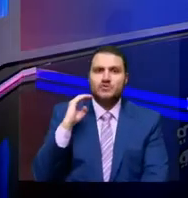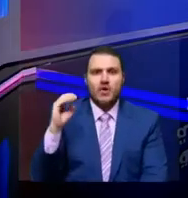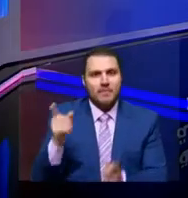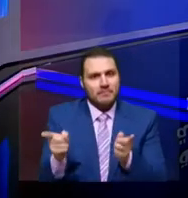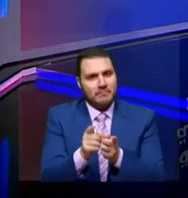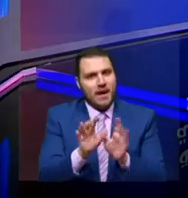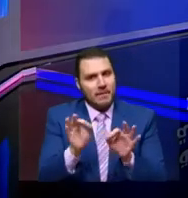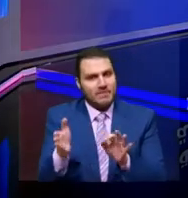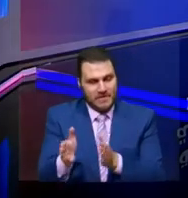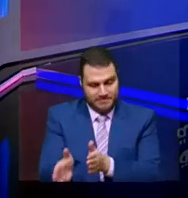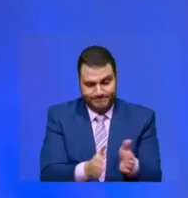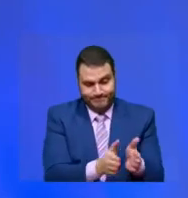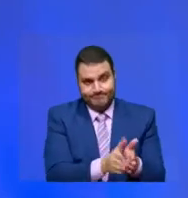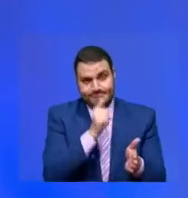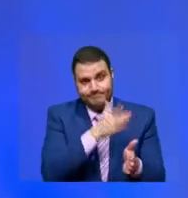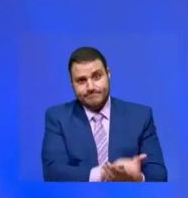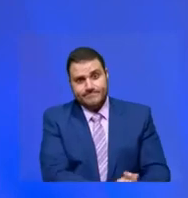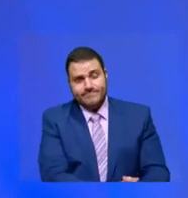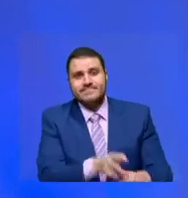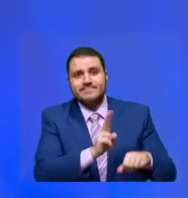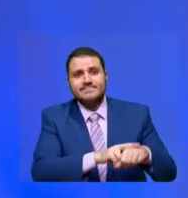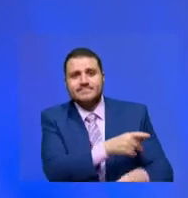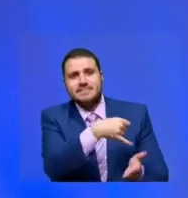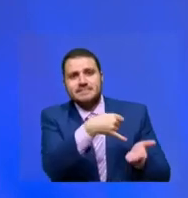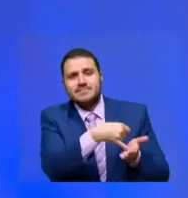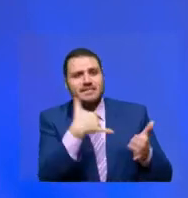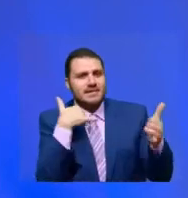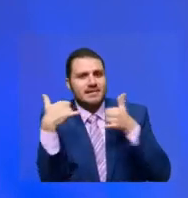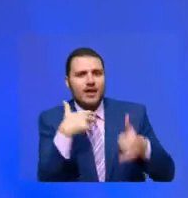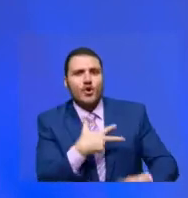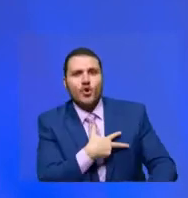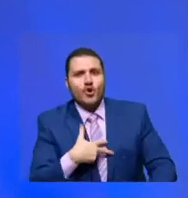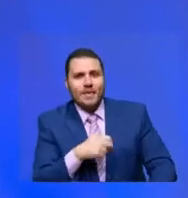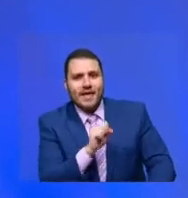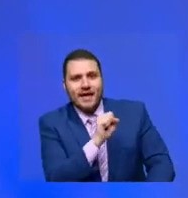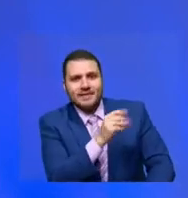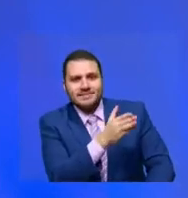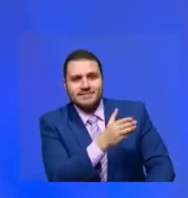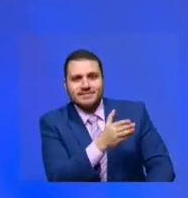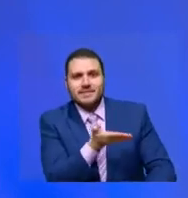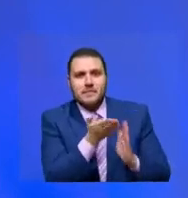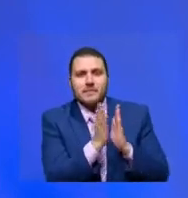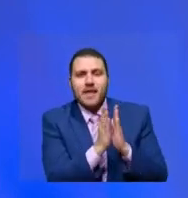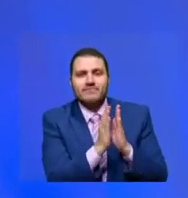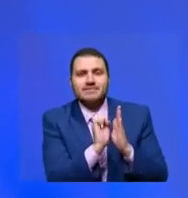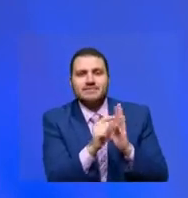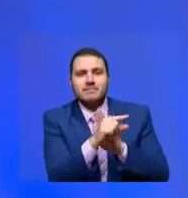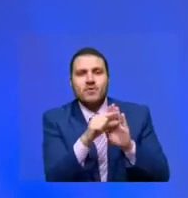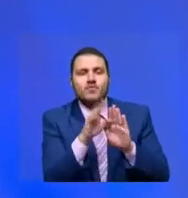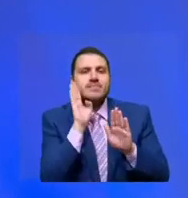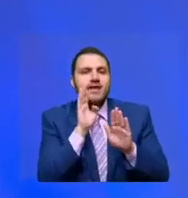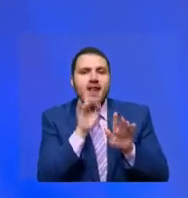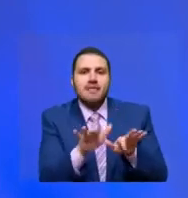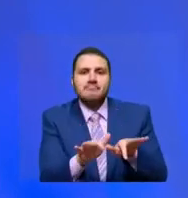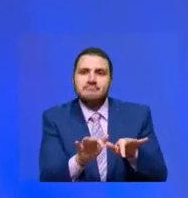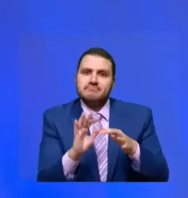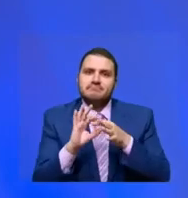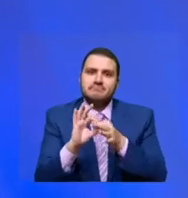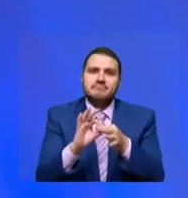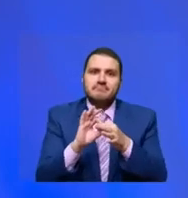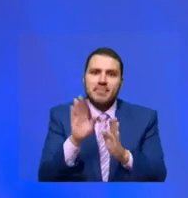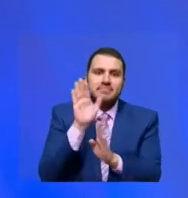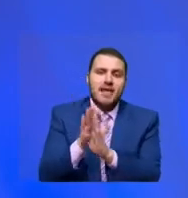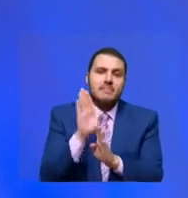سيدة مشاعل، هل هناك خدمات يعني يقدمها مركز الاتصال الحكومي في ملف التعليم عن بعد ودعم هذا التعليم؟